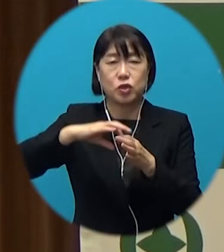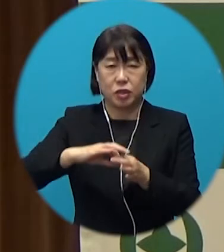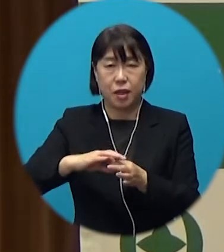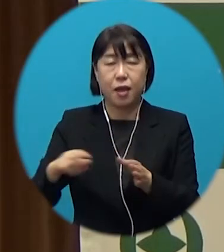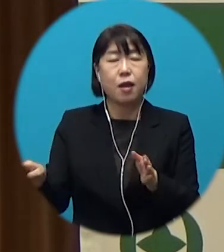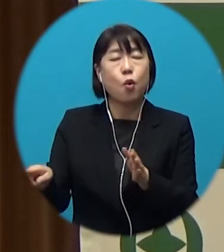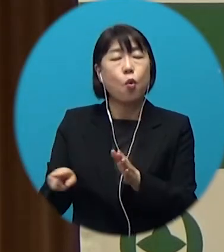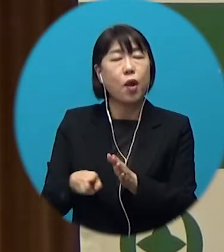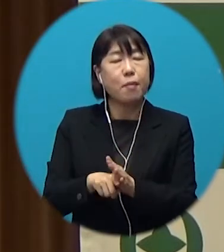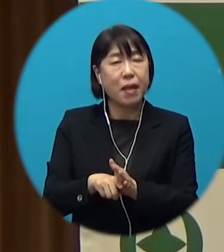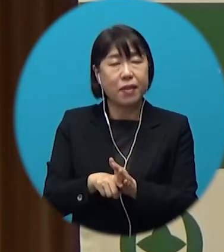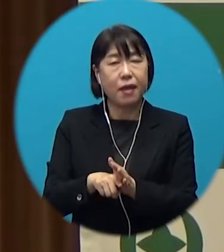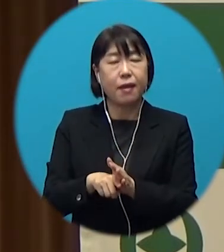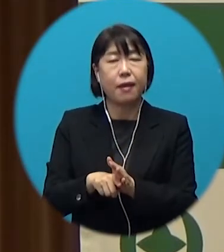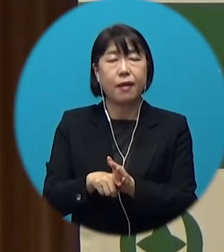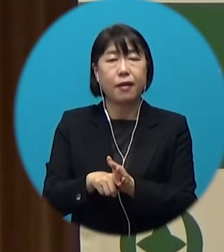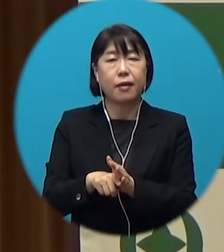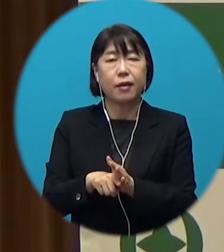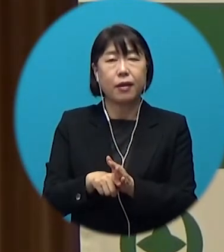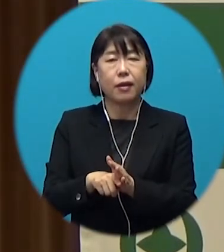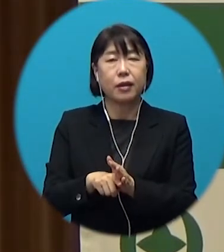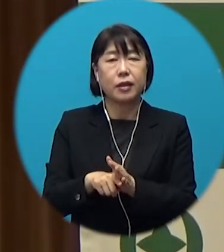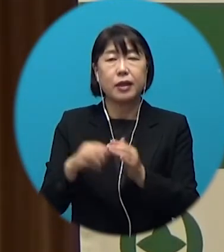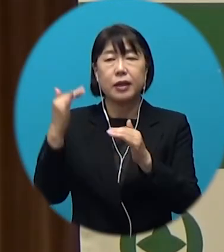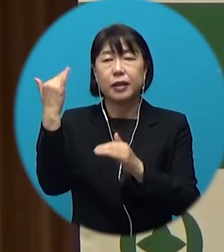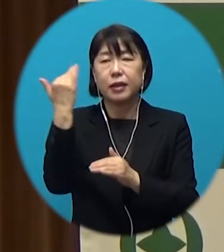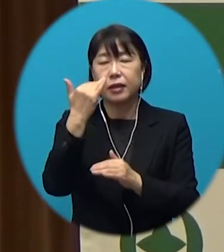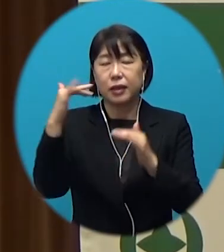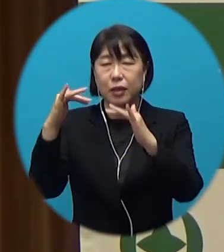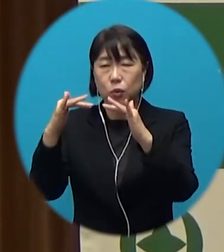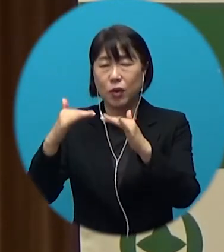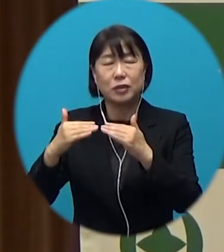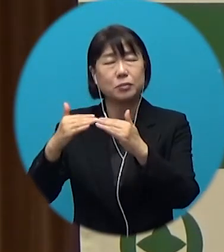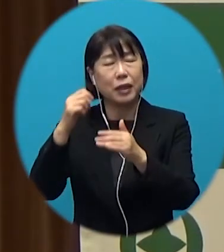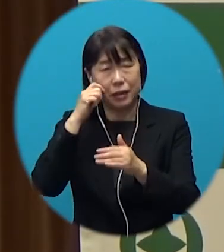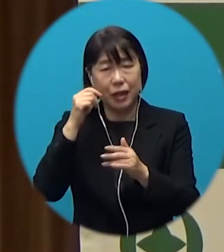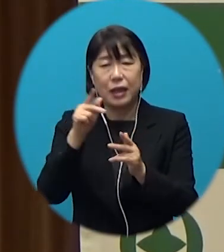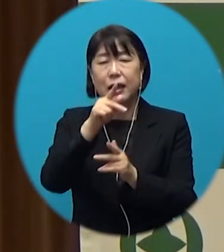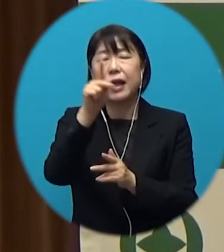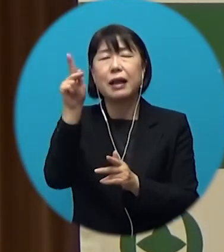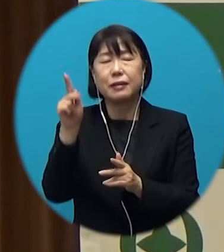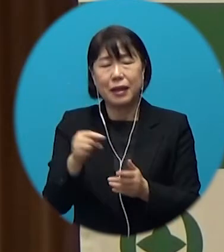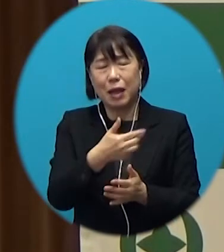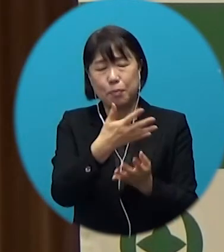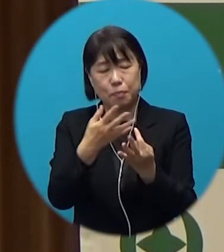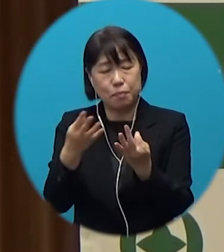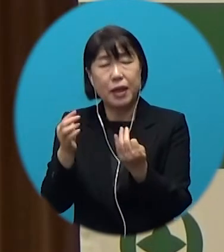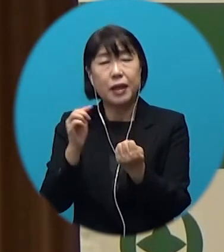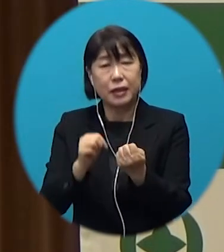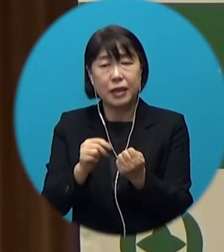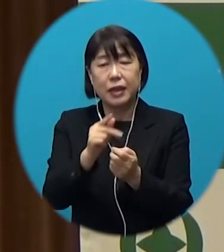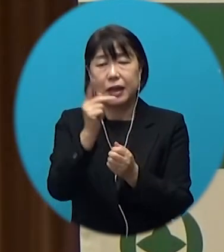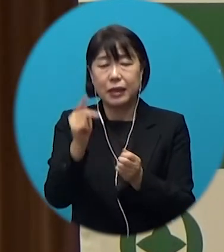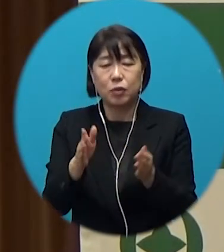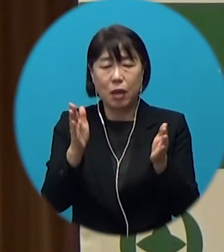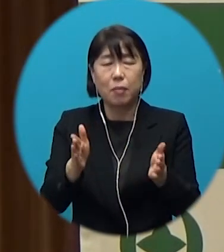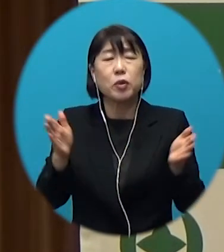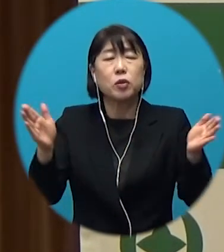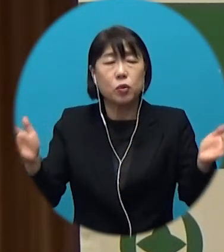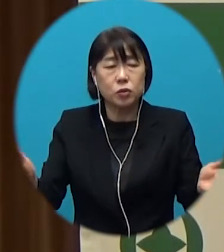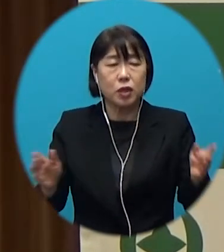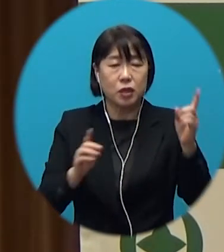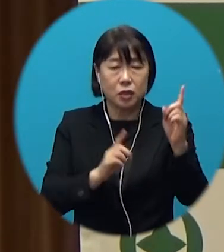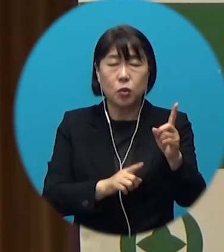検討がなかなか進まなかった、つまり課題が非常に多く、 課題が幅広く一つ一つの事項